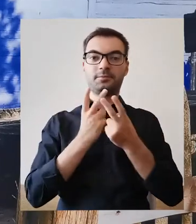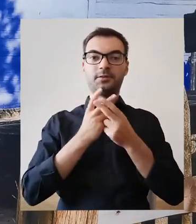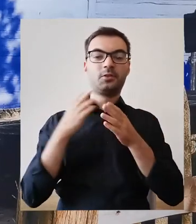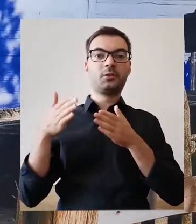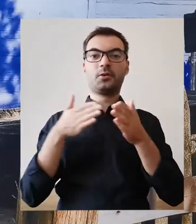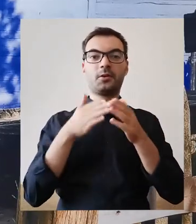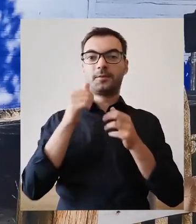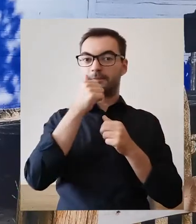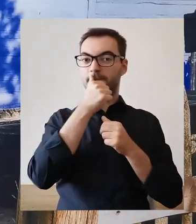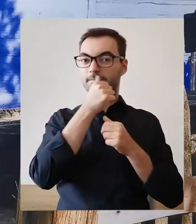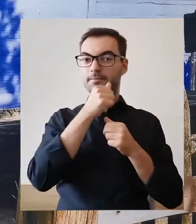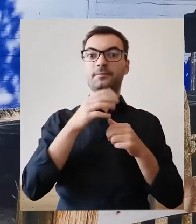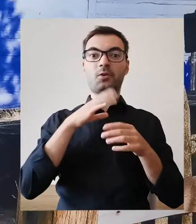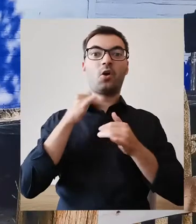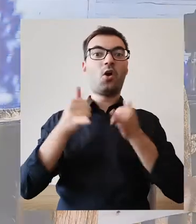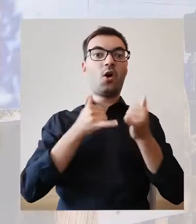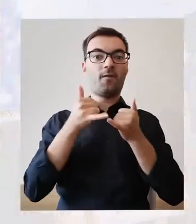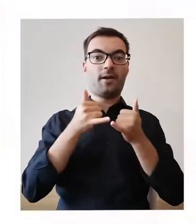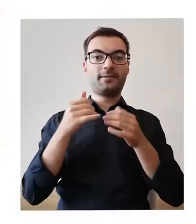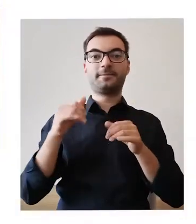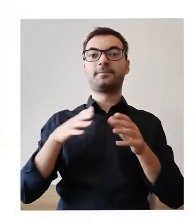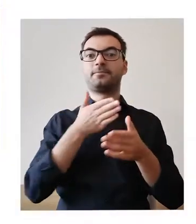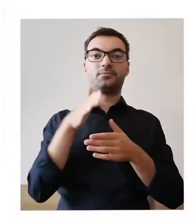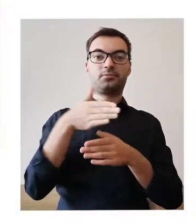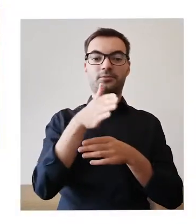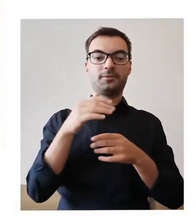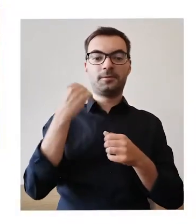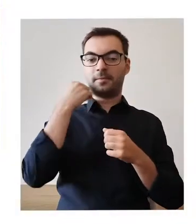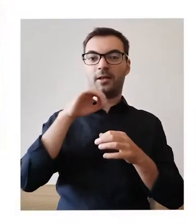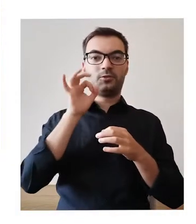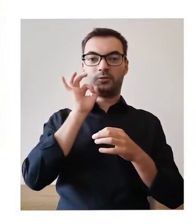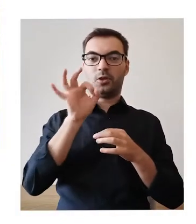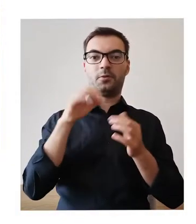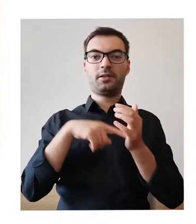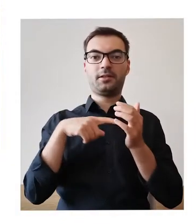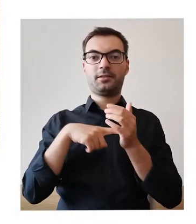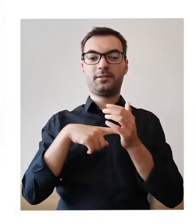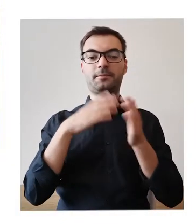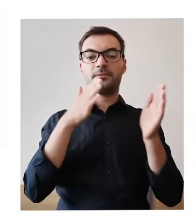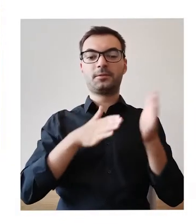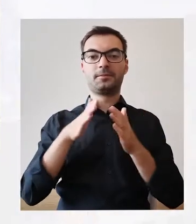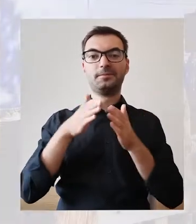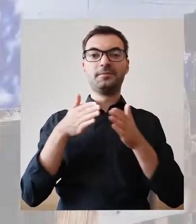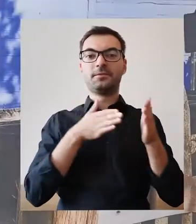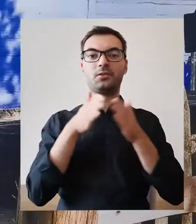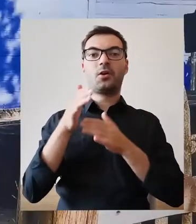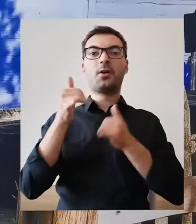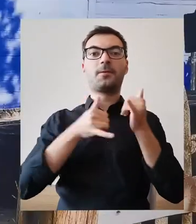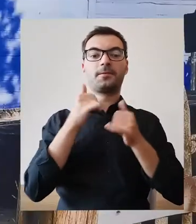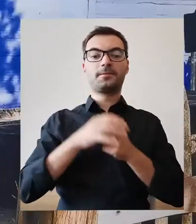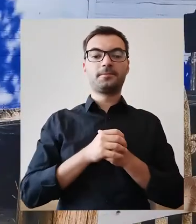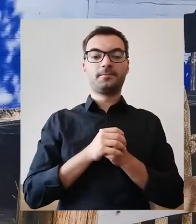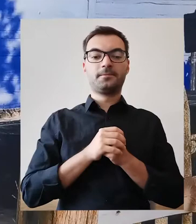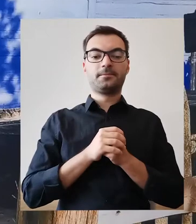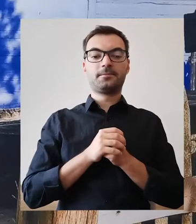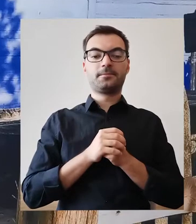dzisiaj opowiadałem można przebić na rowerach jest bardzo dobrze opracowany szlak rowerowy